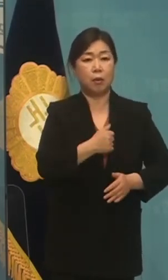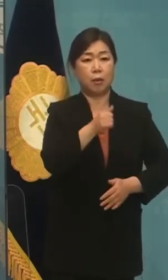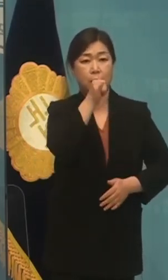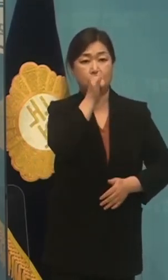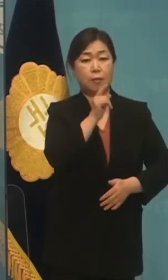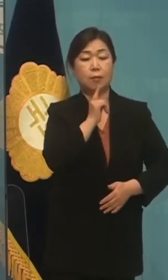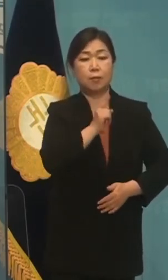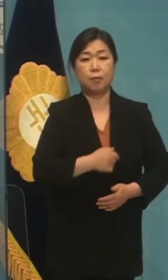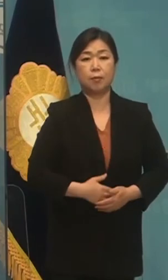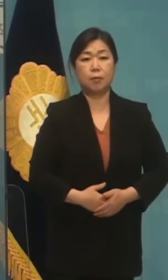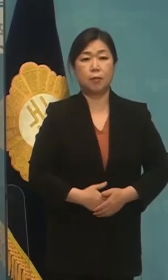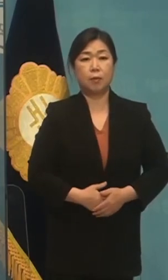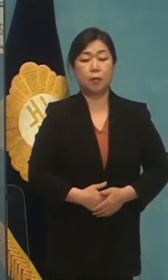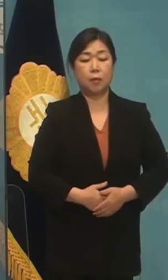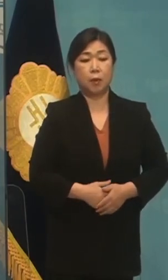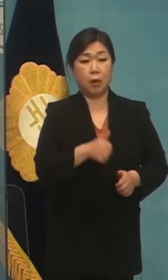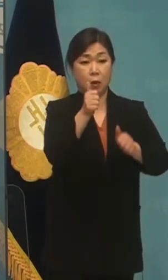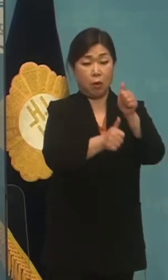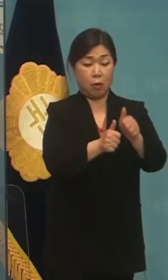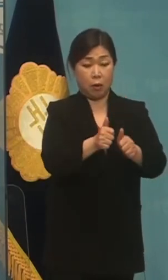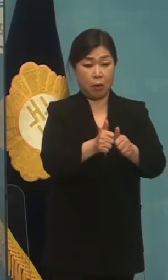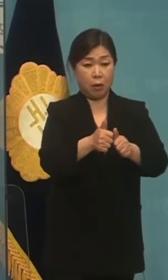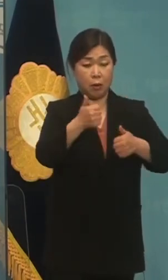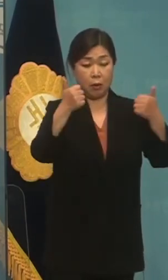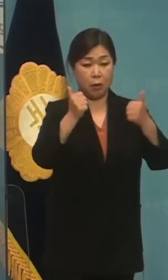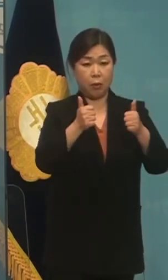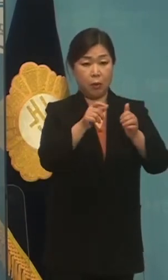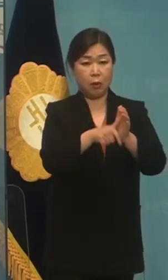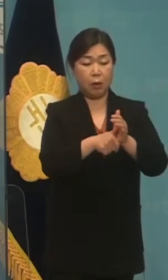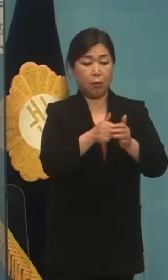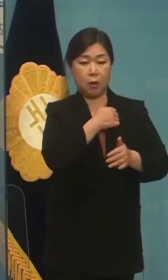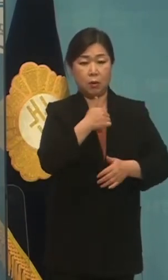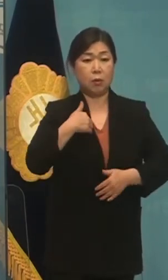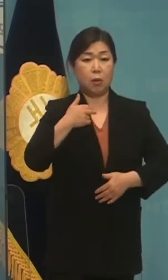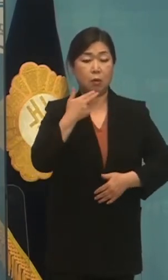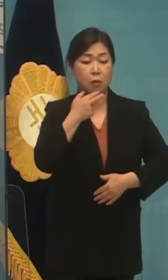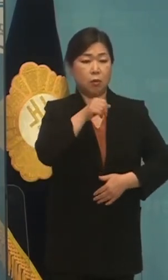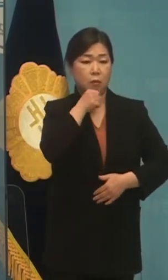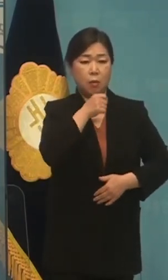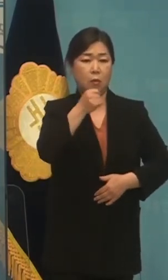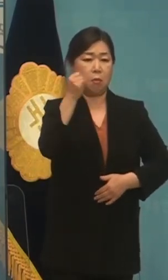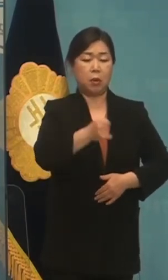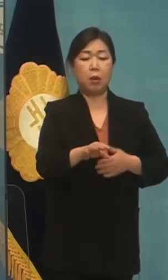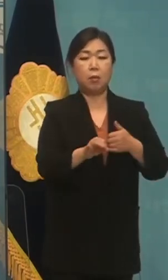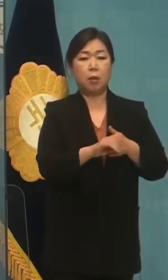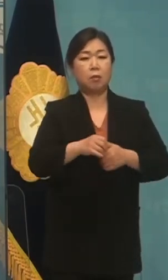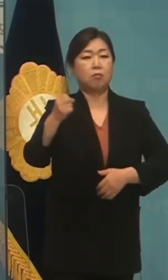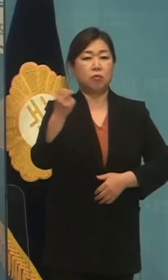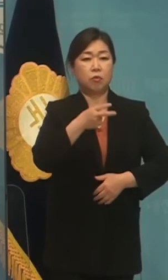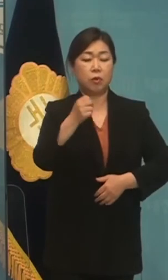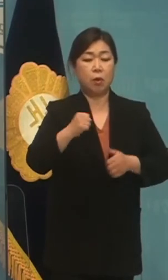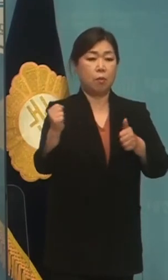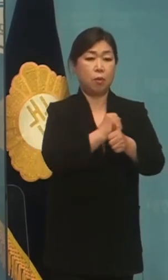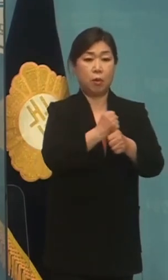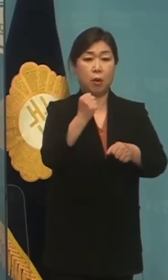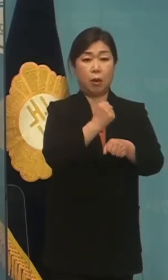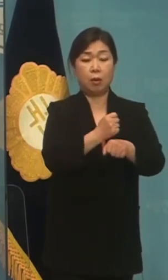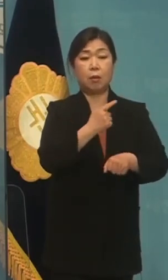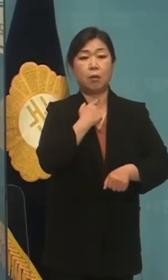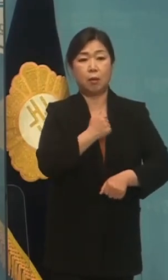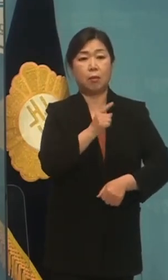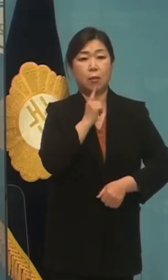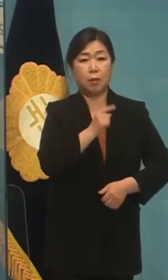합니다. 경기가 만족스럽지 못하거나 성적이 부진하면 수시로 폭력을 행사했다고